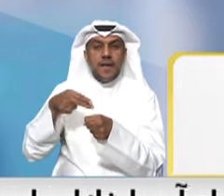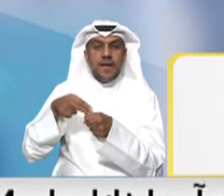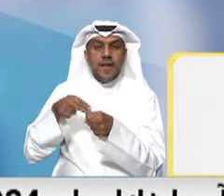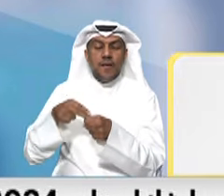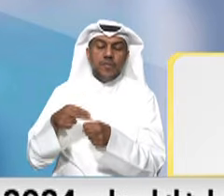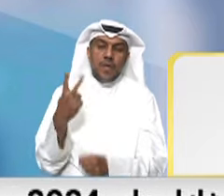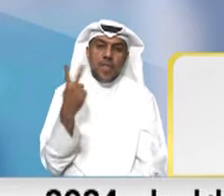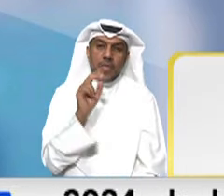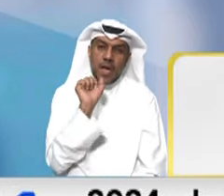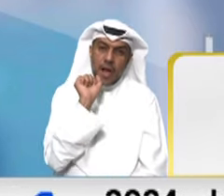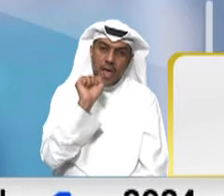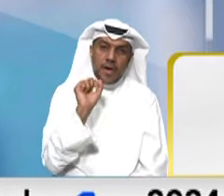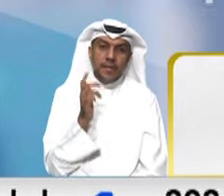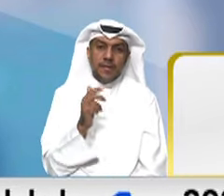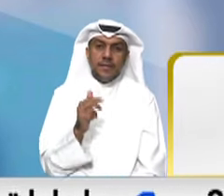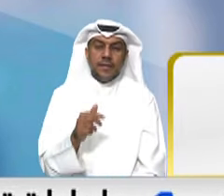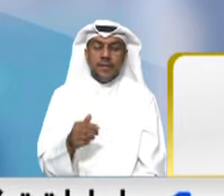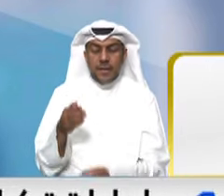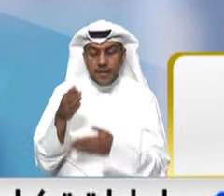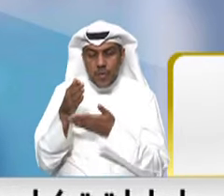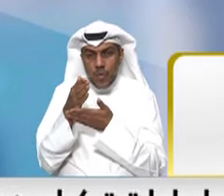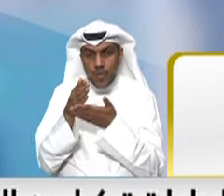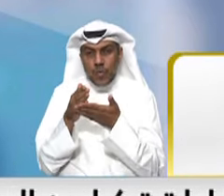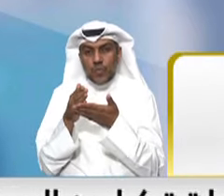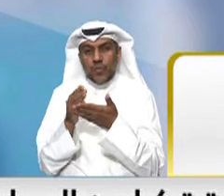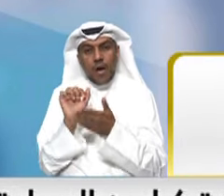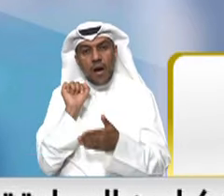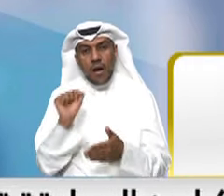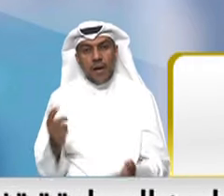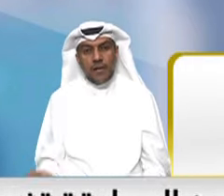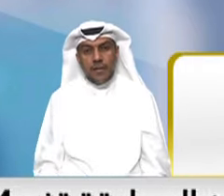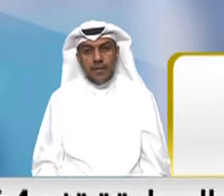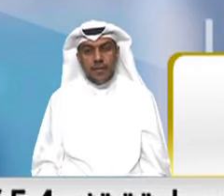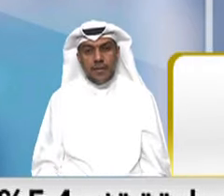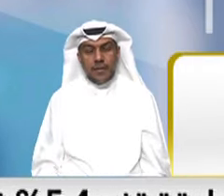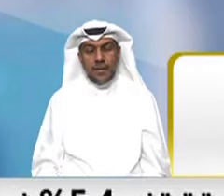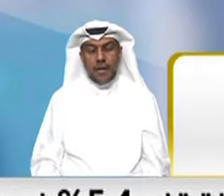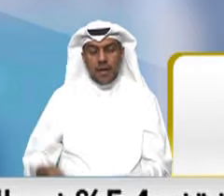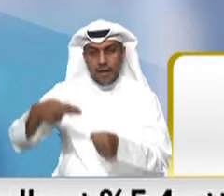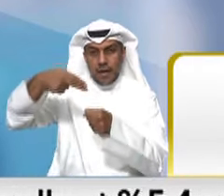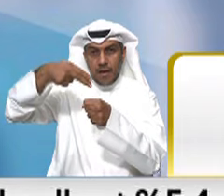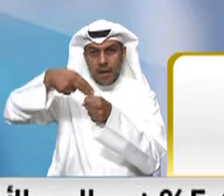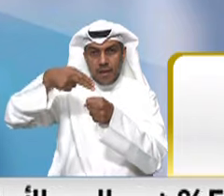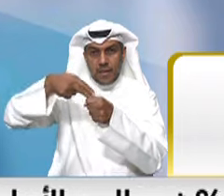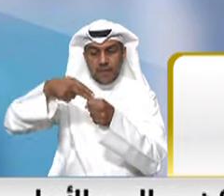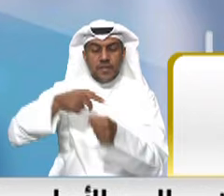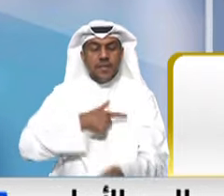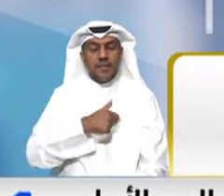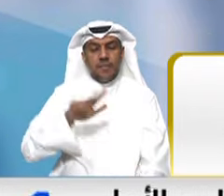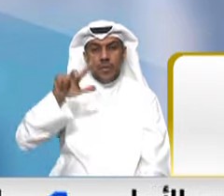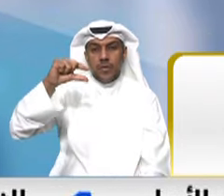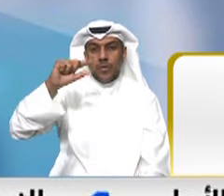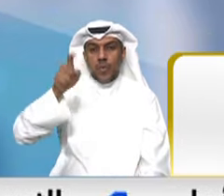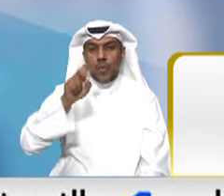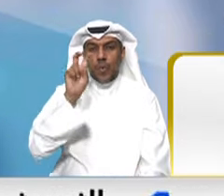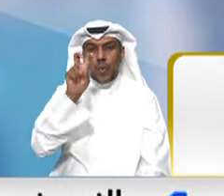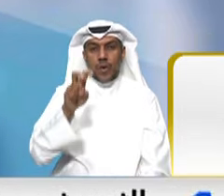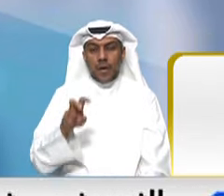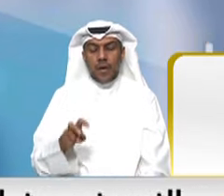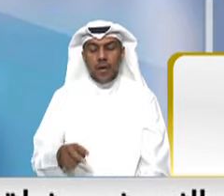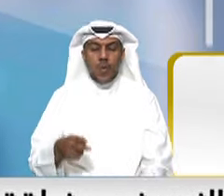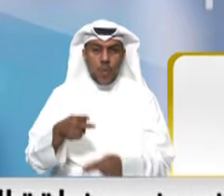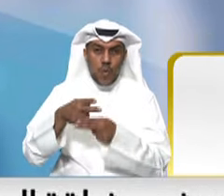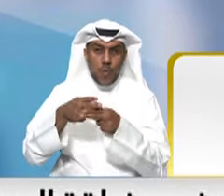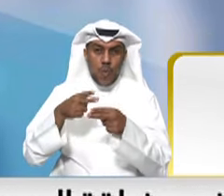المغمورة والمحاذية للمنطقة المقسومة والتي يقع فيها حقل الدرة بكامله هي ملكية دولة